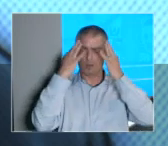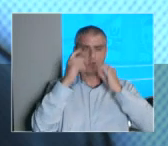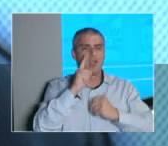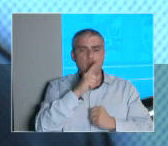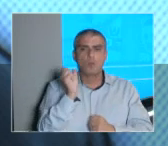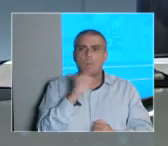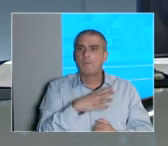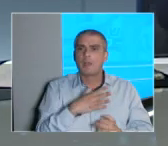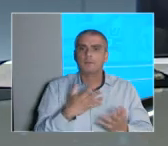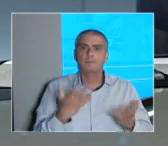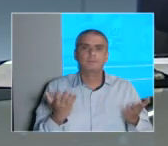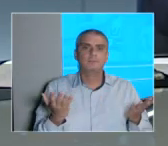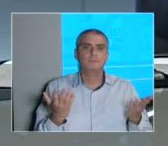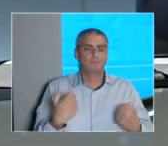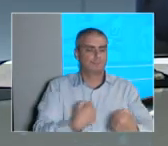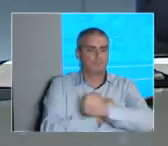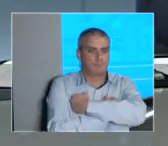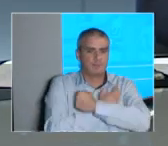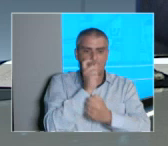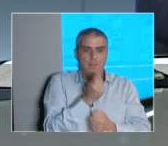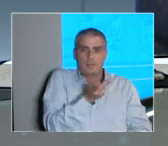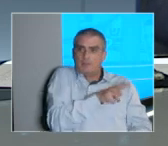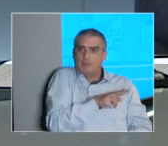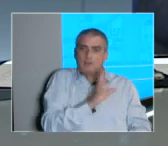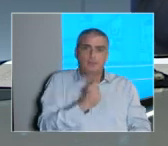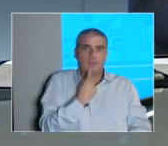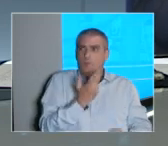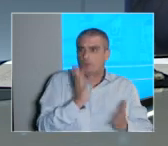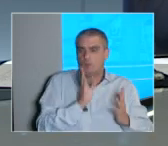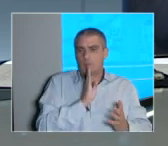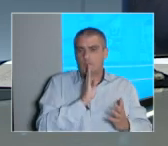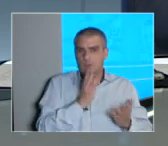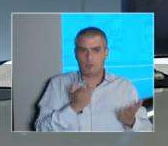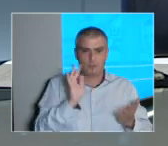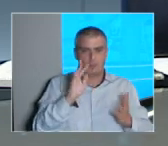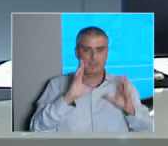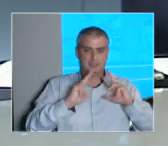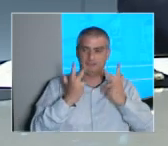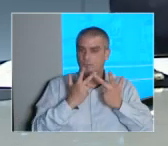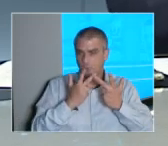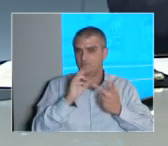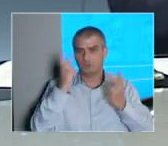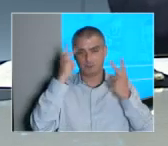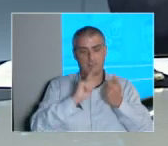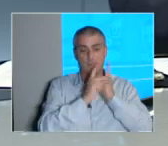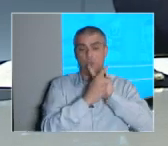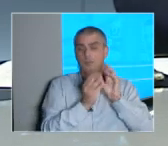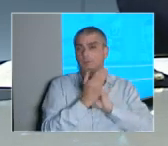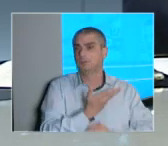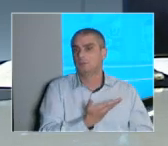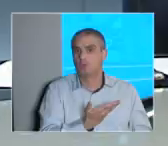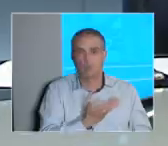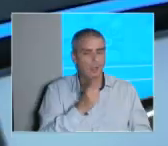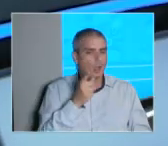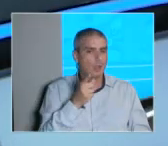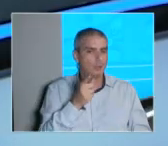הוא מגיע מחובק עם אדם אחר שיש לו התבטאויות מאוד בעייתיות כלפי ציבורים, ויש לו הסכם רוטציה איתו.